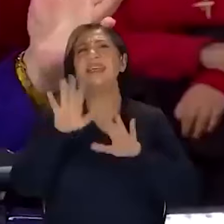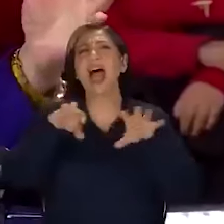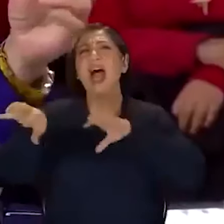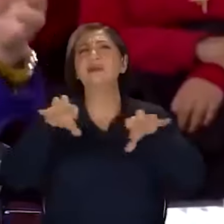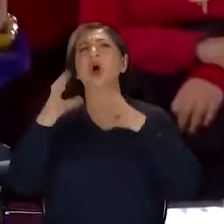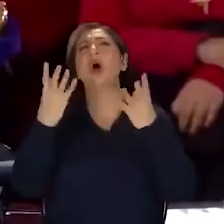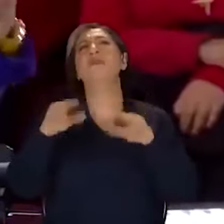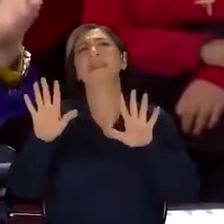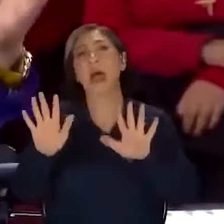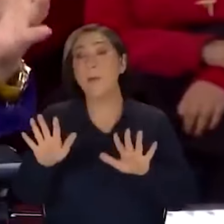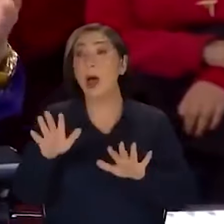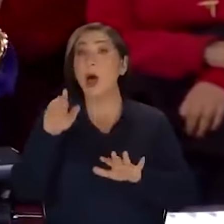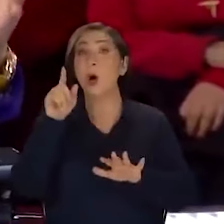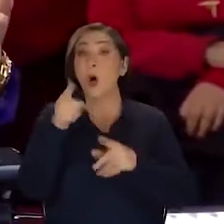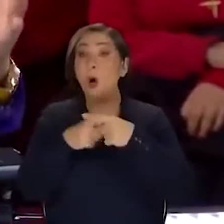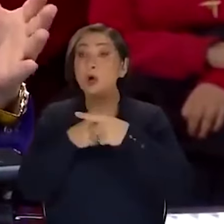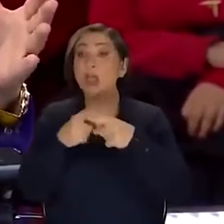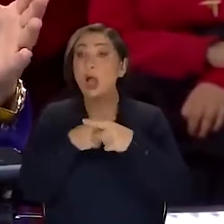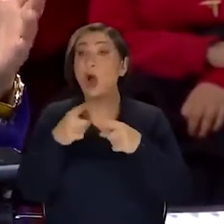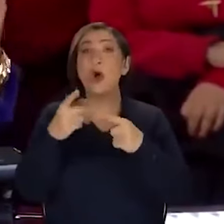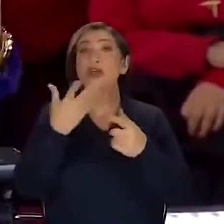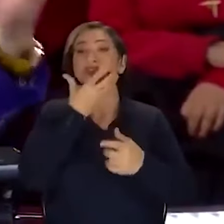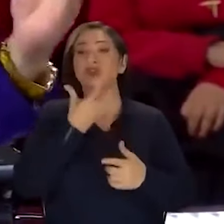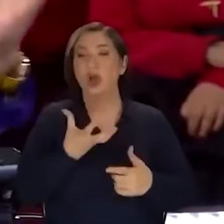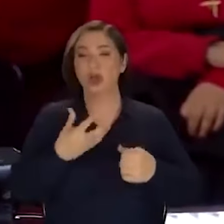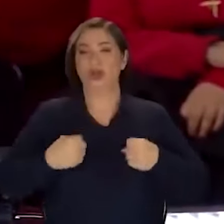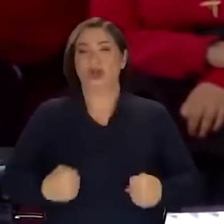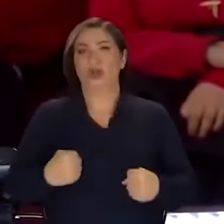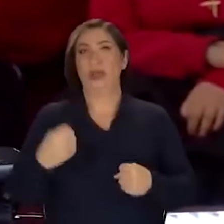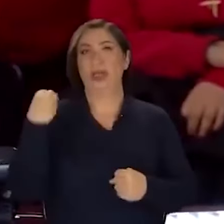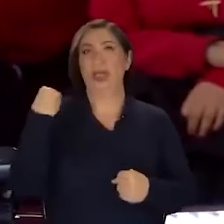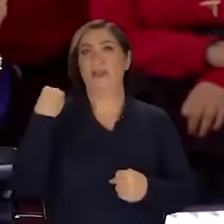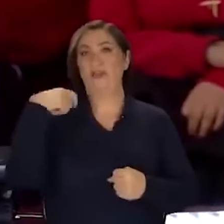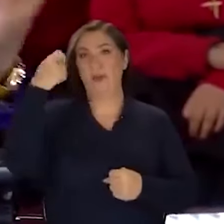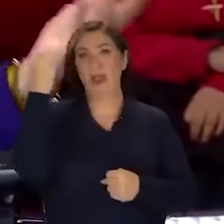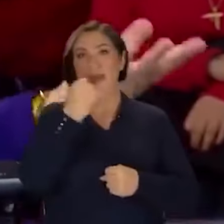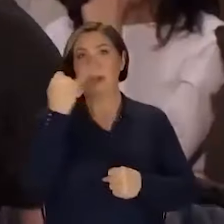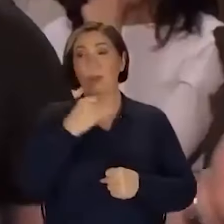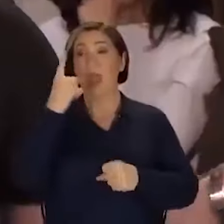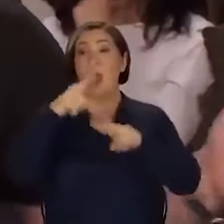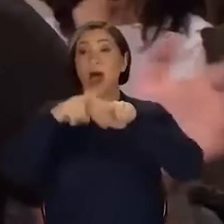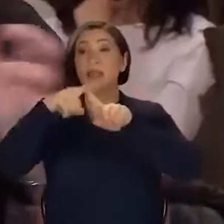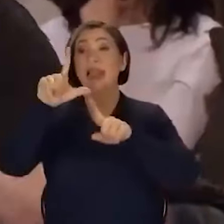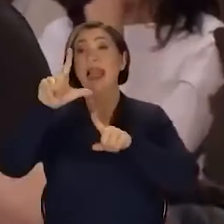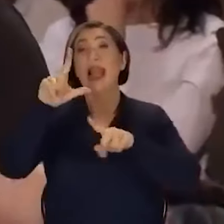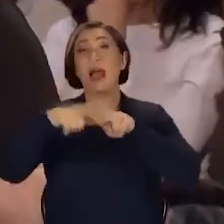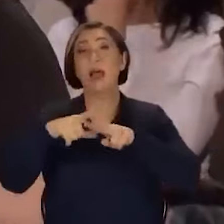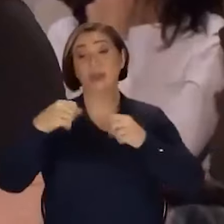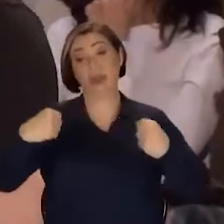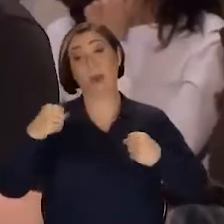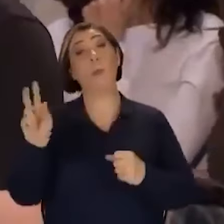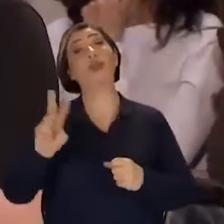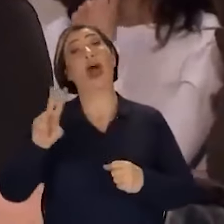ayrımcılık olmasın ama ortak özellikleri şişman ve sakallı olmaları bu yeni film eleştirmenler Eskiden bir A bu sene moda ama şişman